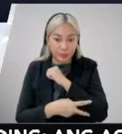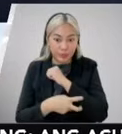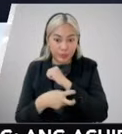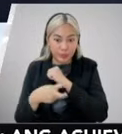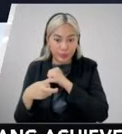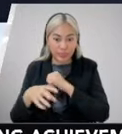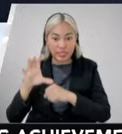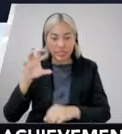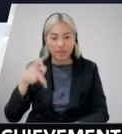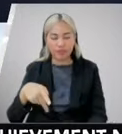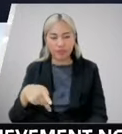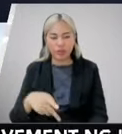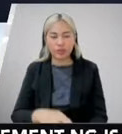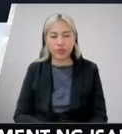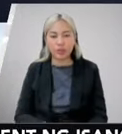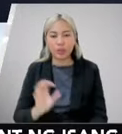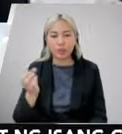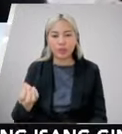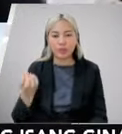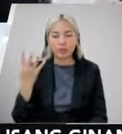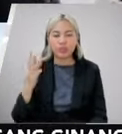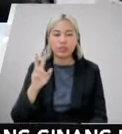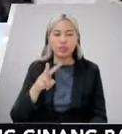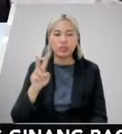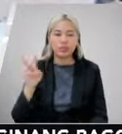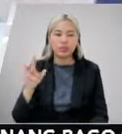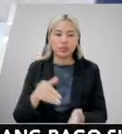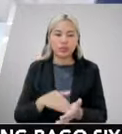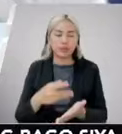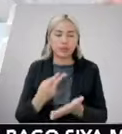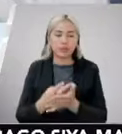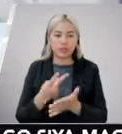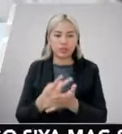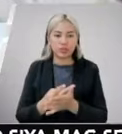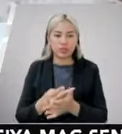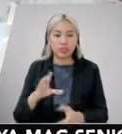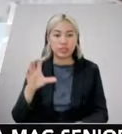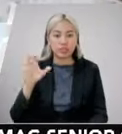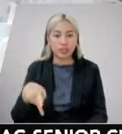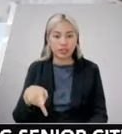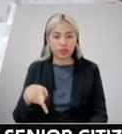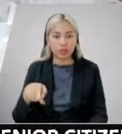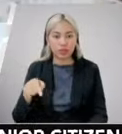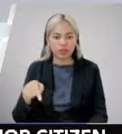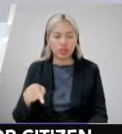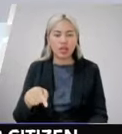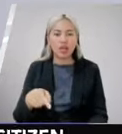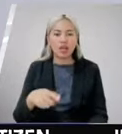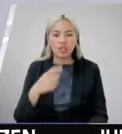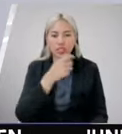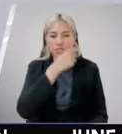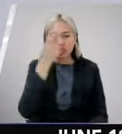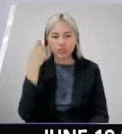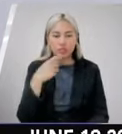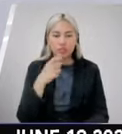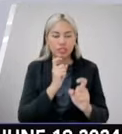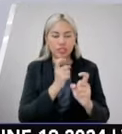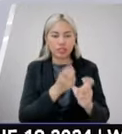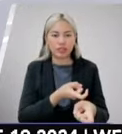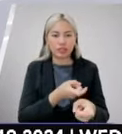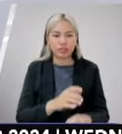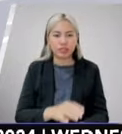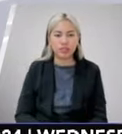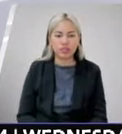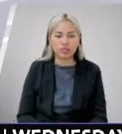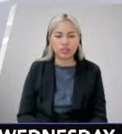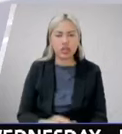na nagkakalaga ng 22,000 pesos. Ang cellphone, graduation gift daw ng ina ng biktima. Kinangalan ko gid niya sa ID to tanan